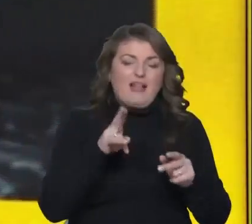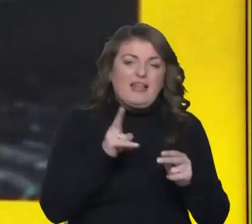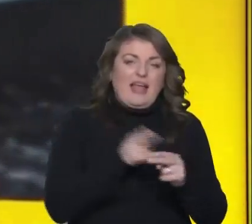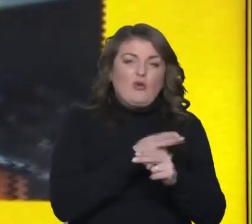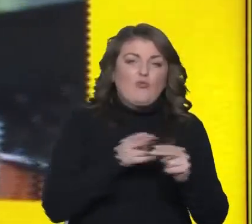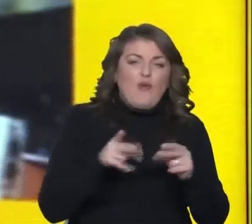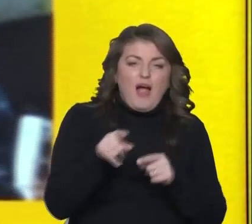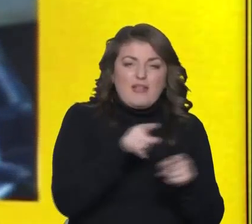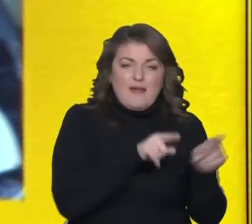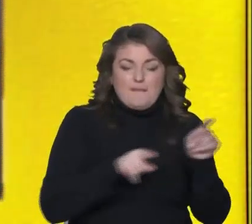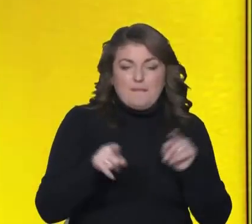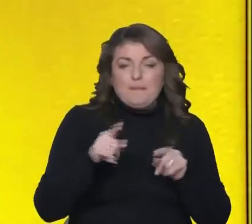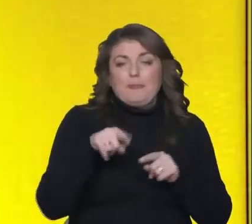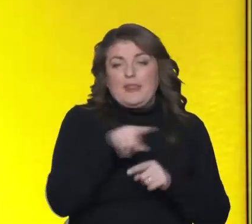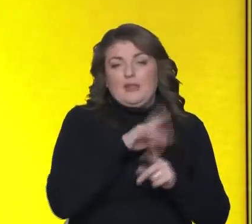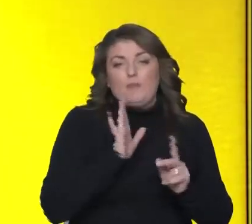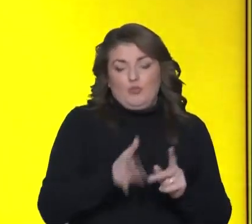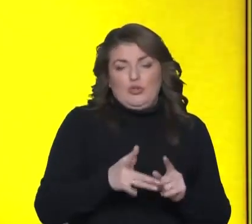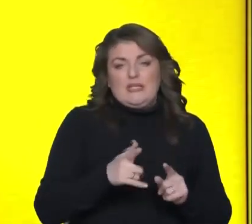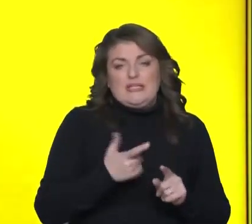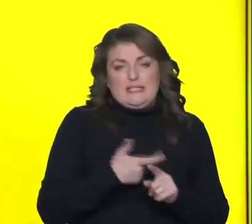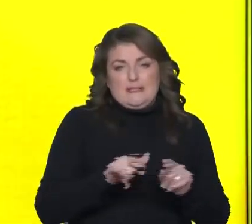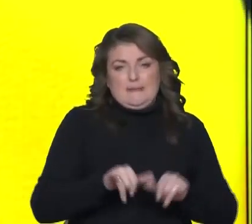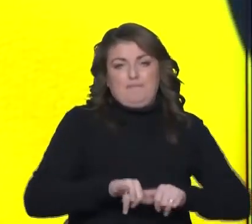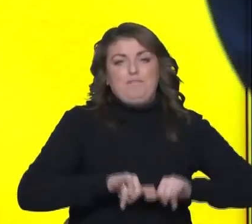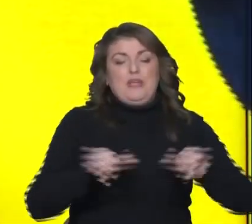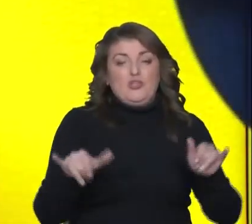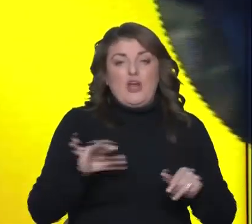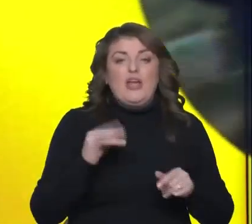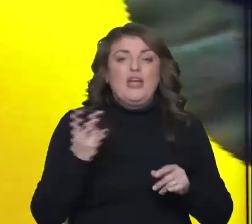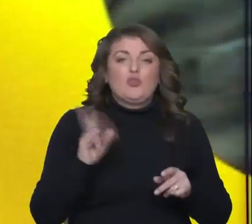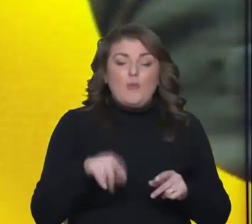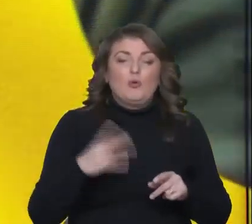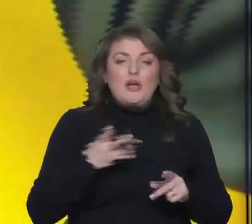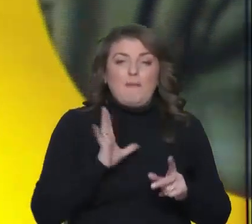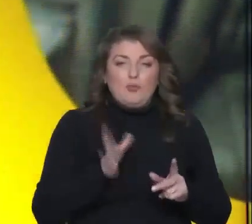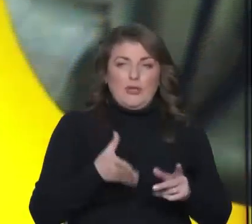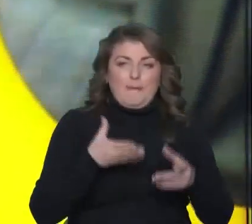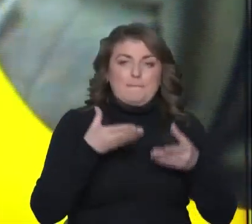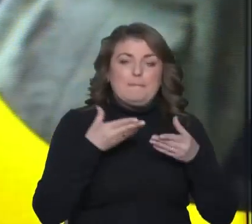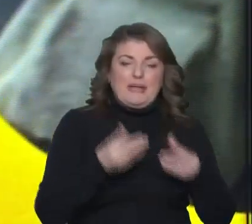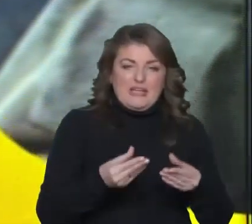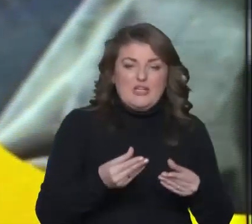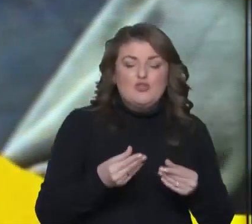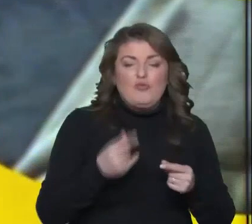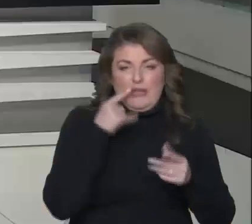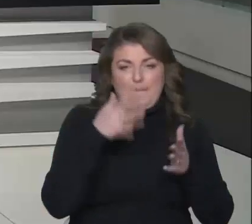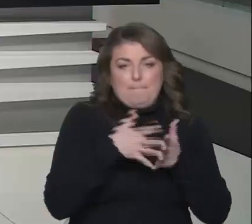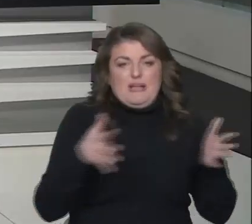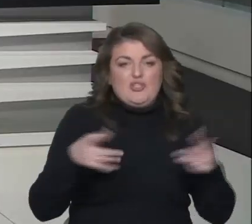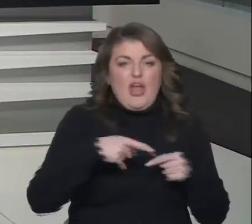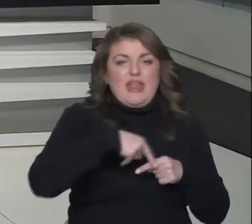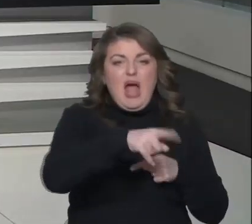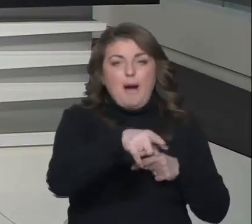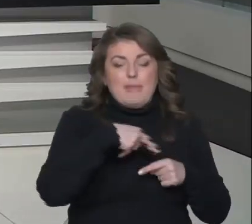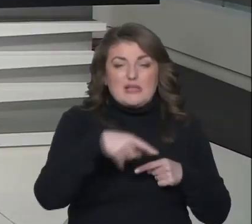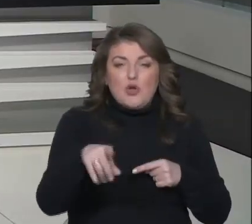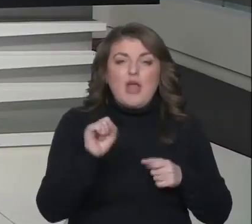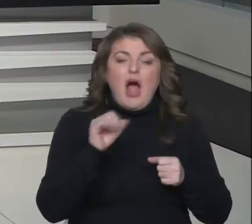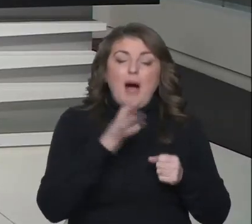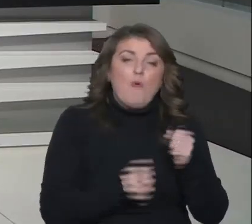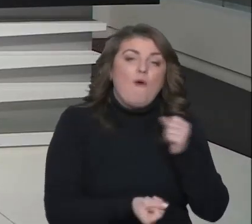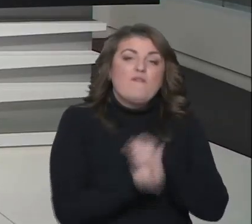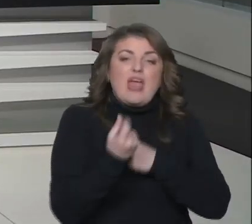частоти керування, воно буде збільше. І тому треба буде перегнічувати більший діапазон. Або виявляти